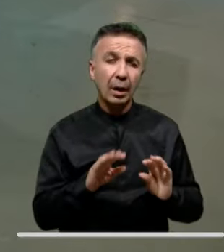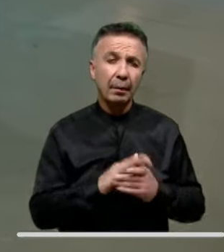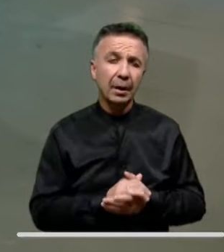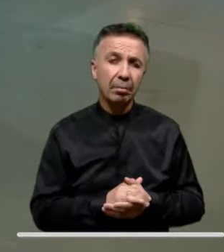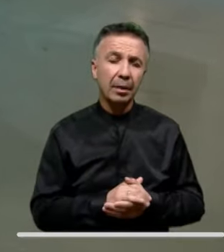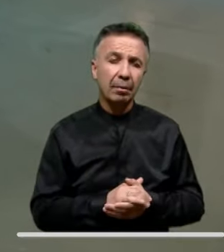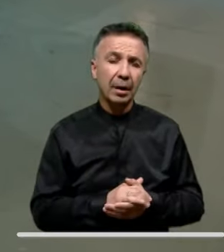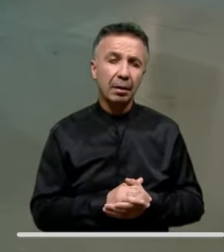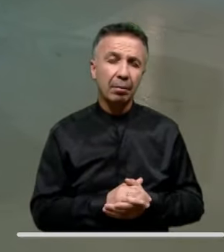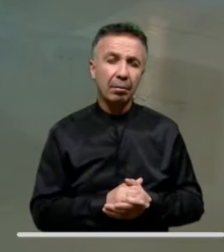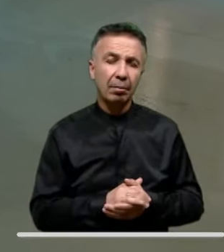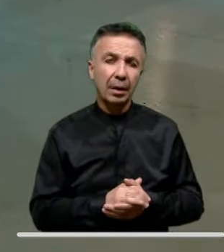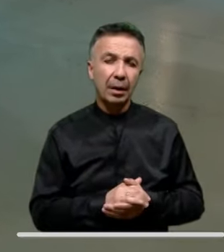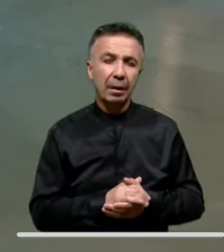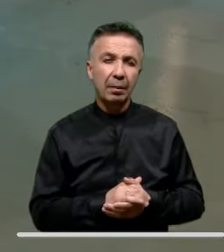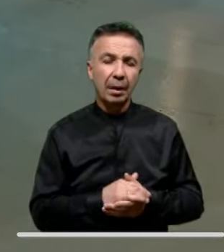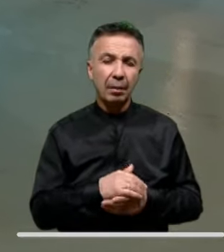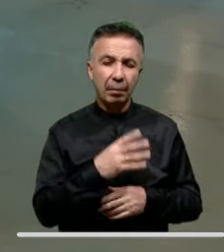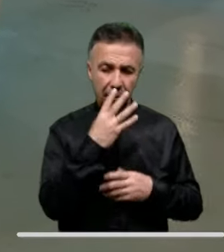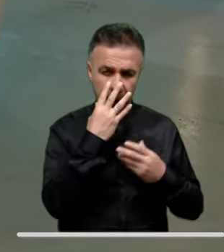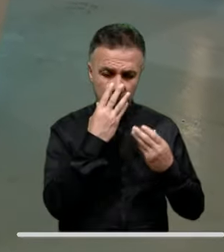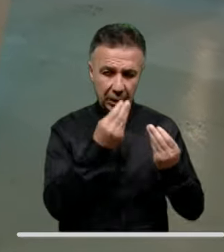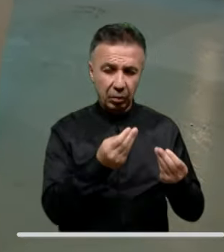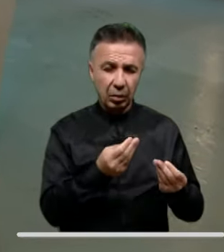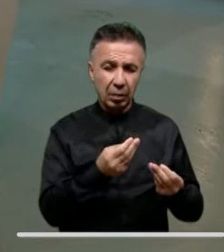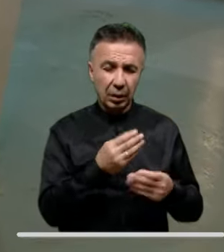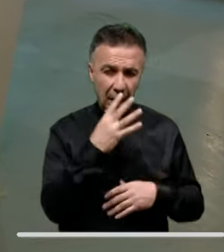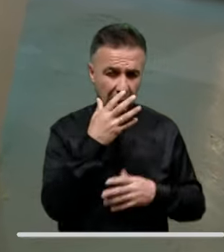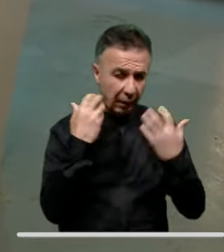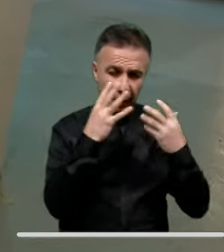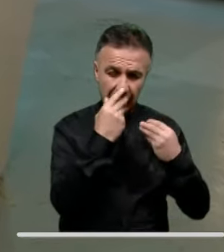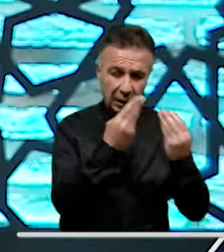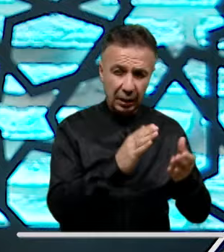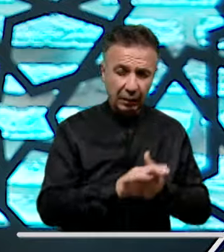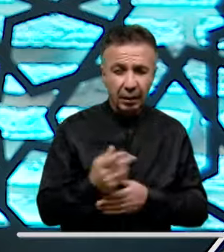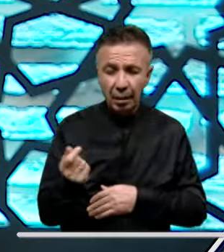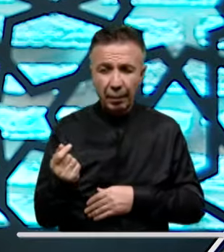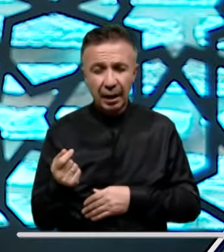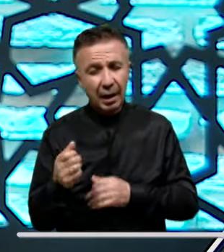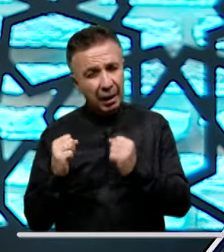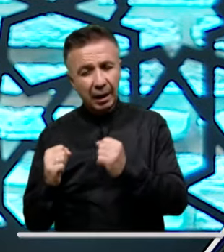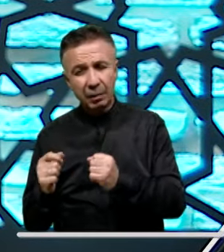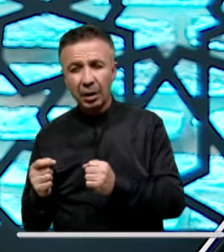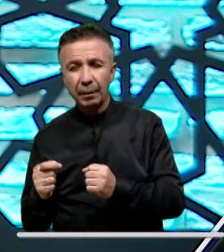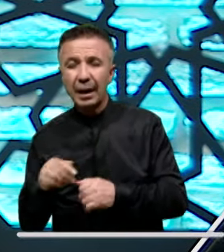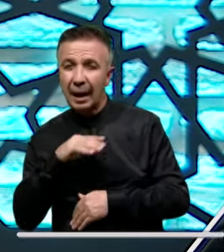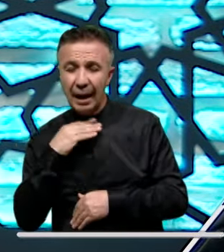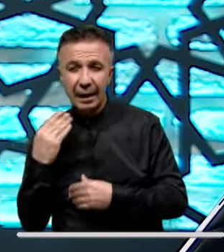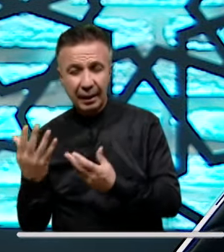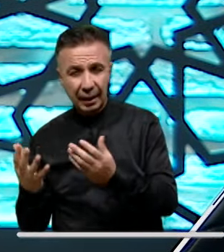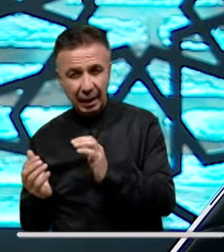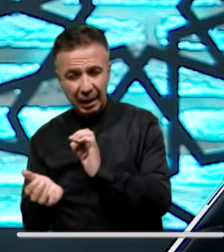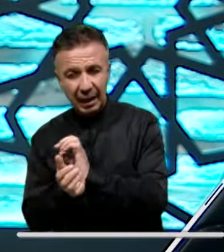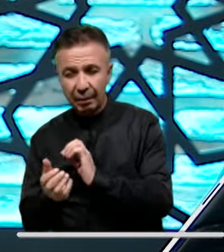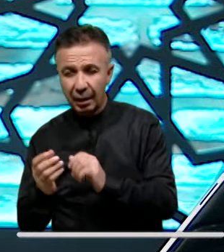vakıfa bağışta bulundum. Üstüne miktar kaldı. Tamam anladım. Bunu ne yapmam gerekiyor? Peki Allah kabul etsin efendim. Bakalım hocam ne diyecek. Hayırlı